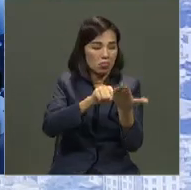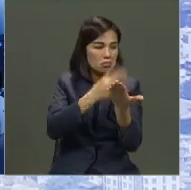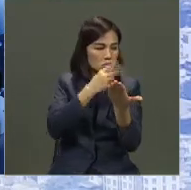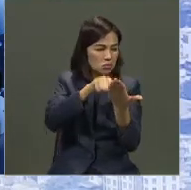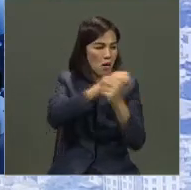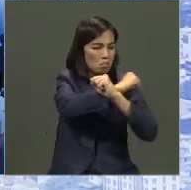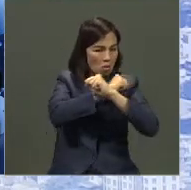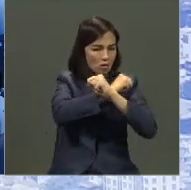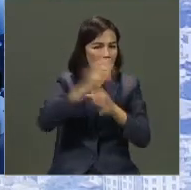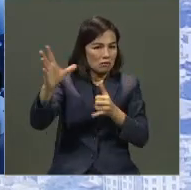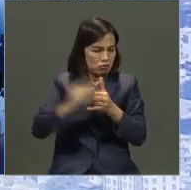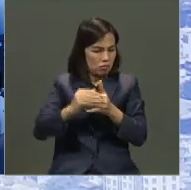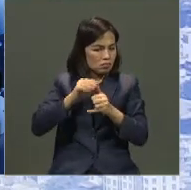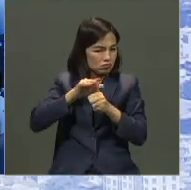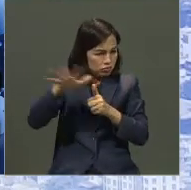ก็คือการบ้านในช่วงเวลาอีกไม่กี่วันนี้ที่ท่านจะต้องทำถ้าท่านไม่ได้เป็นสมาชิกอารมณ์นั้นเลยหรือว่าห่างไกลมากไม่ได้มีส่วนที่ท่านท่านมองมาที่ร้านท่าน